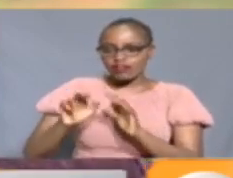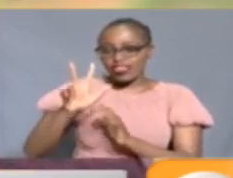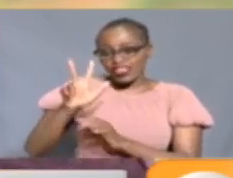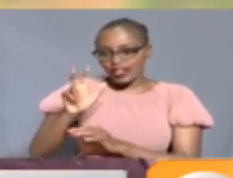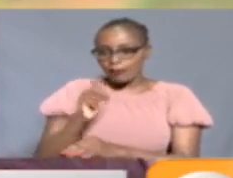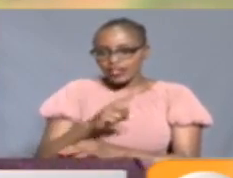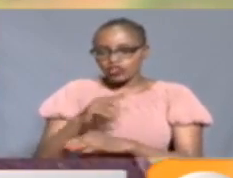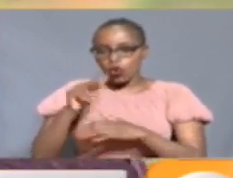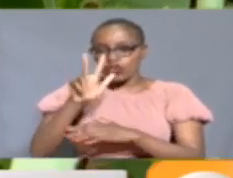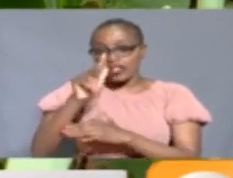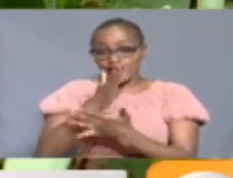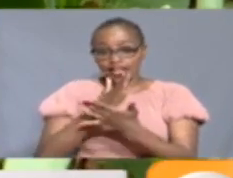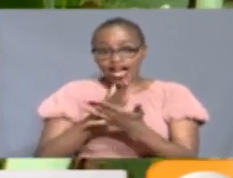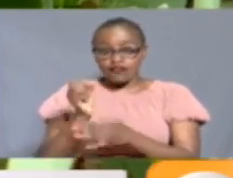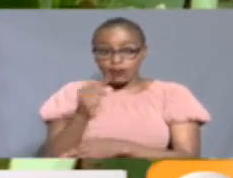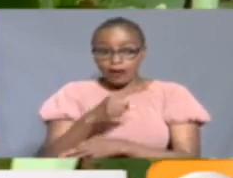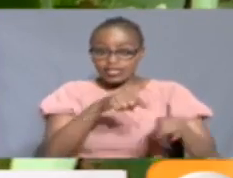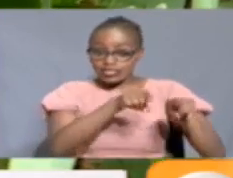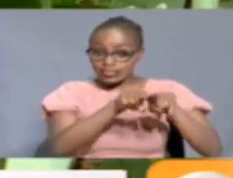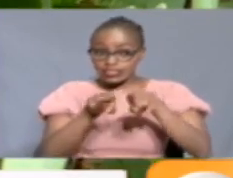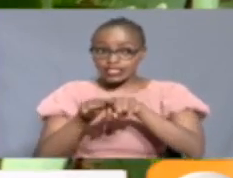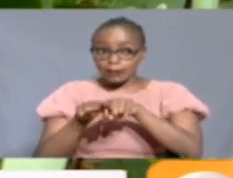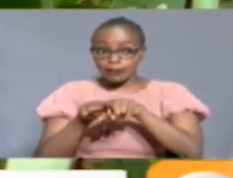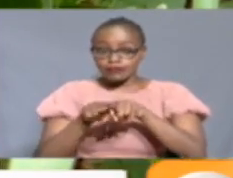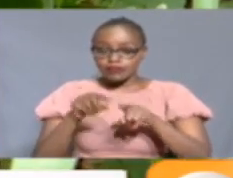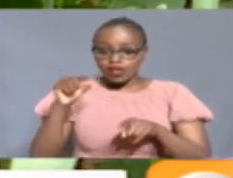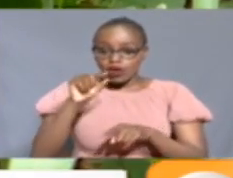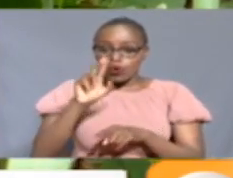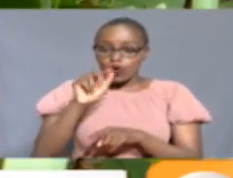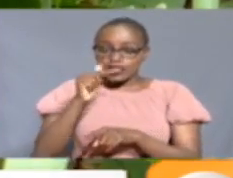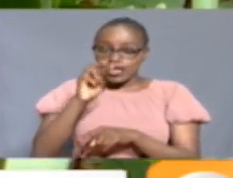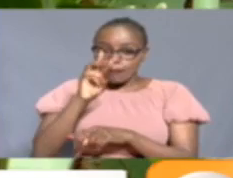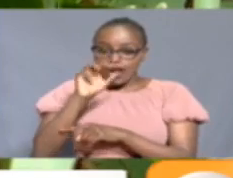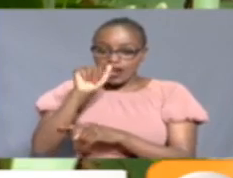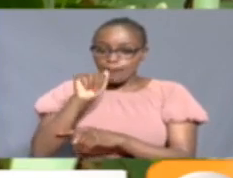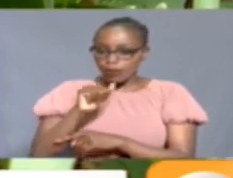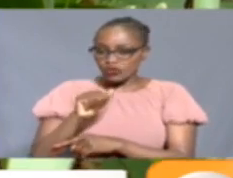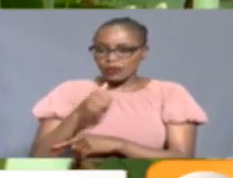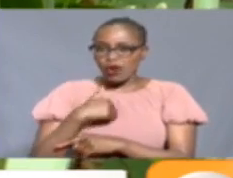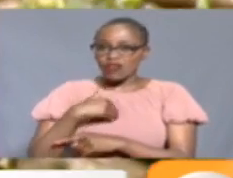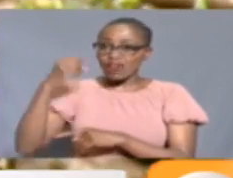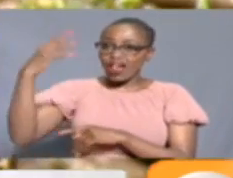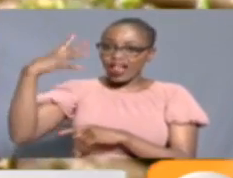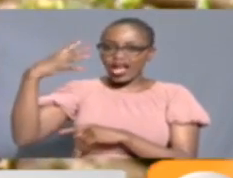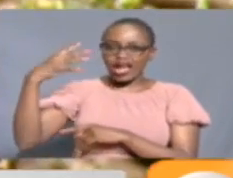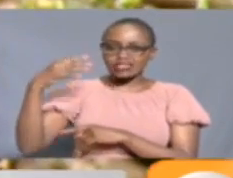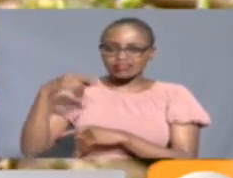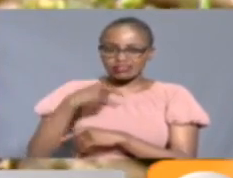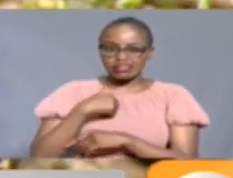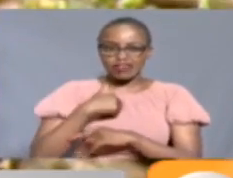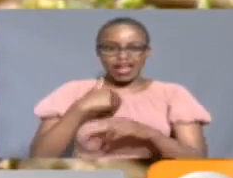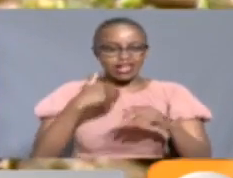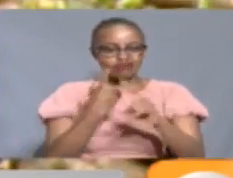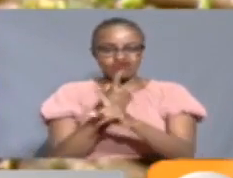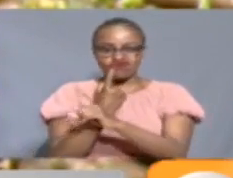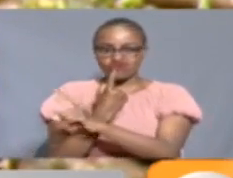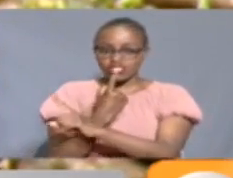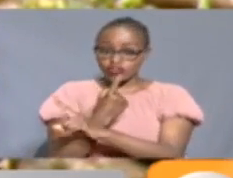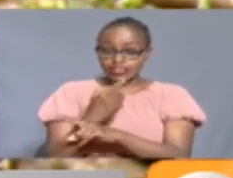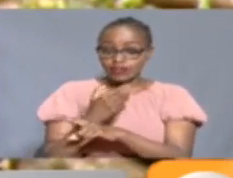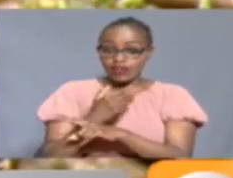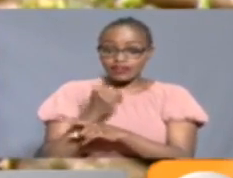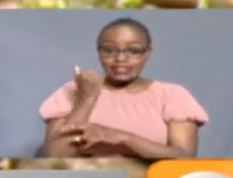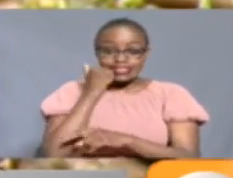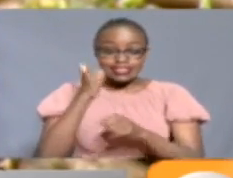miezi 3.5. Kadhalika, lishe ya Guatemala inaweza kustahimili makali ya ukame na magonjwa yanayoathiri